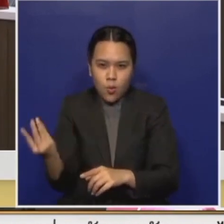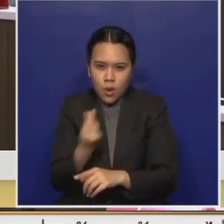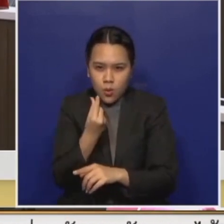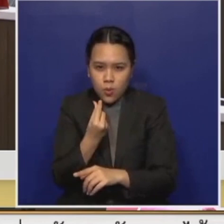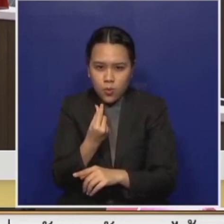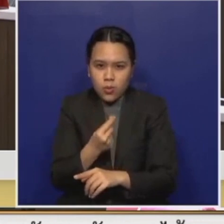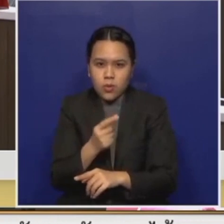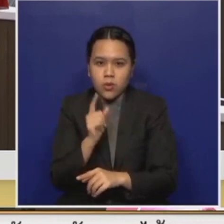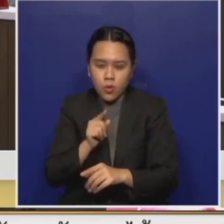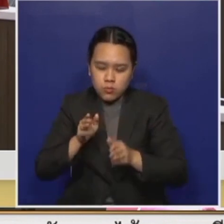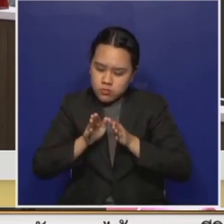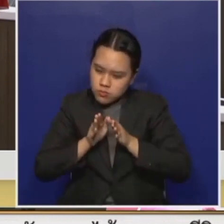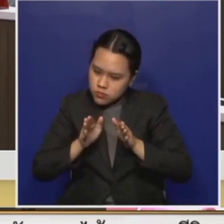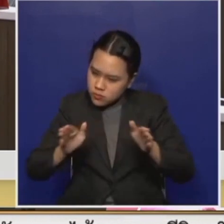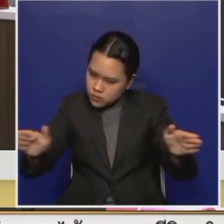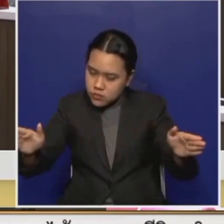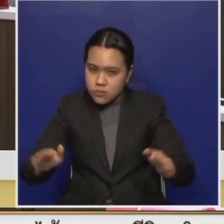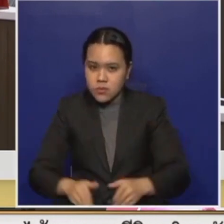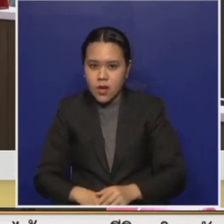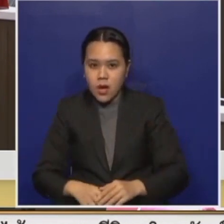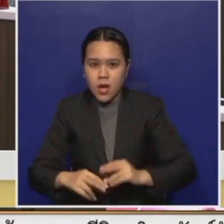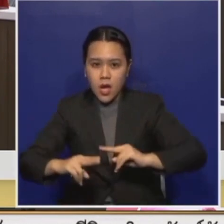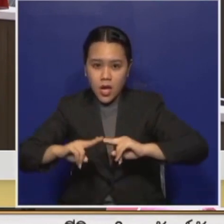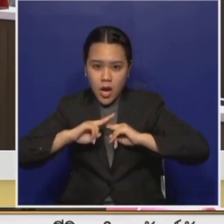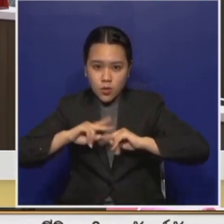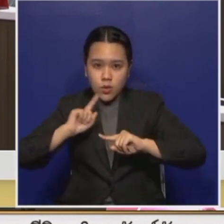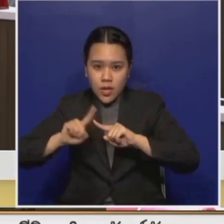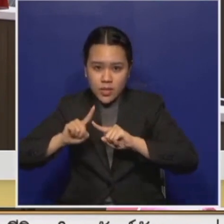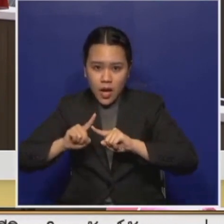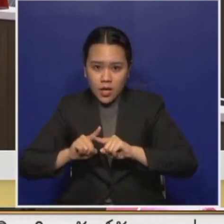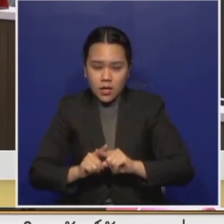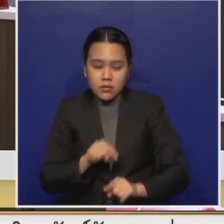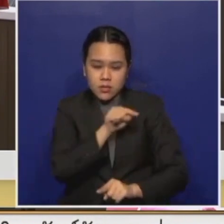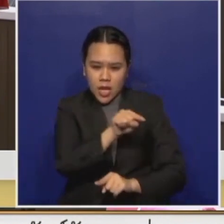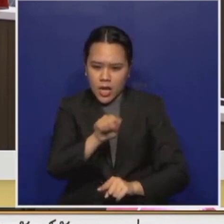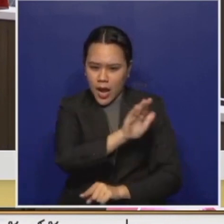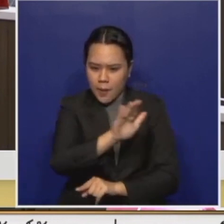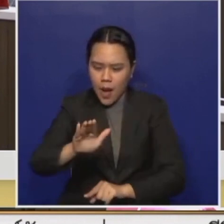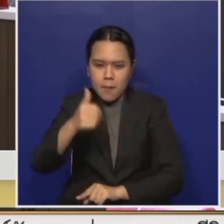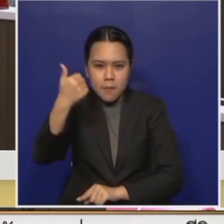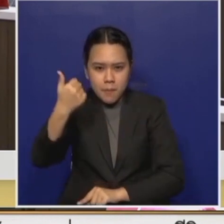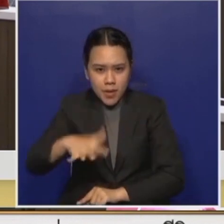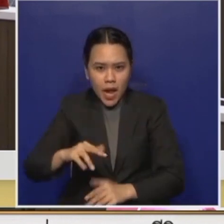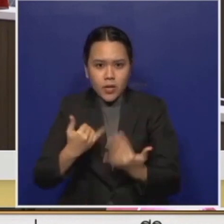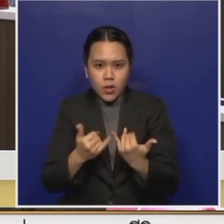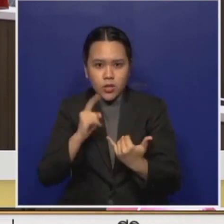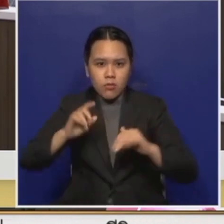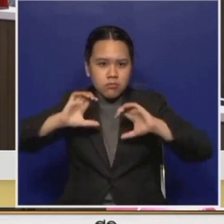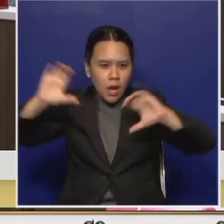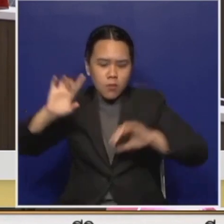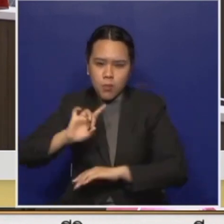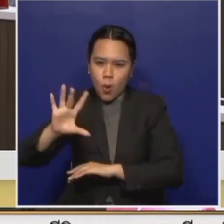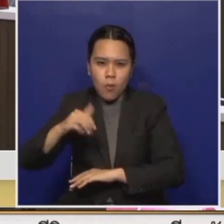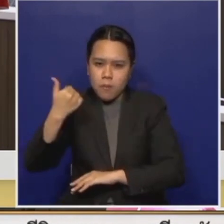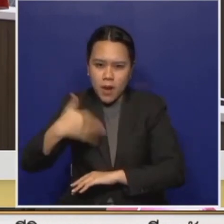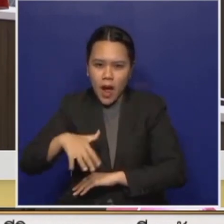ต้องกลางอย่าปิดกนภาคเอกชนทเขาจะนเข้ามาตอนนี้เรากำลงผูกขาดต้ผ่านรเทานั้นนะครั